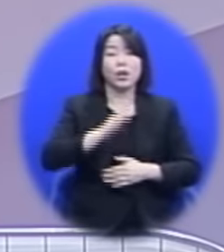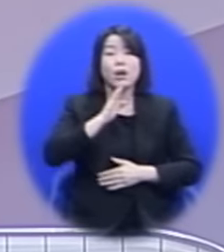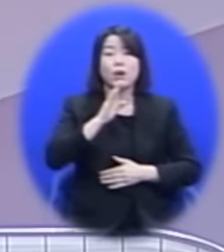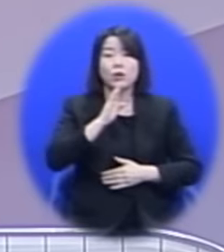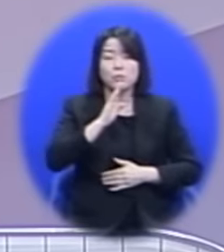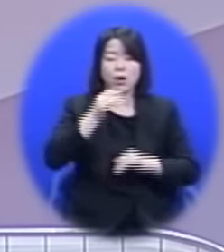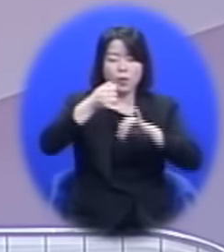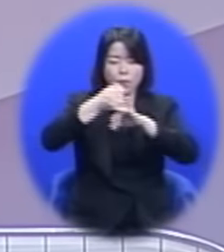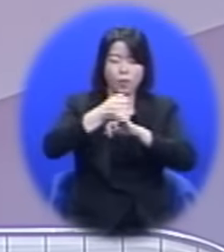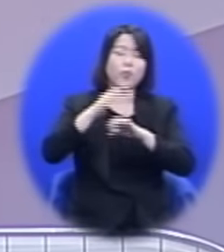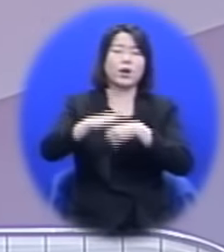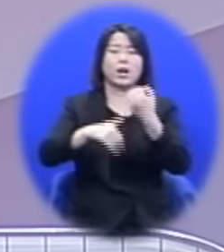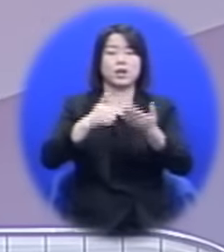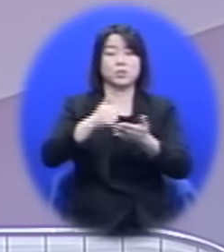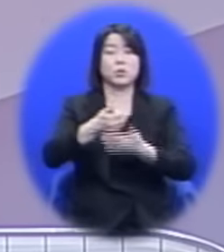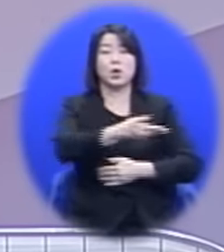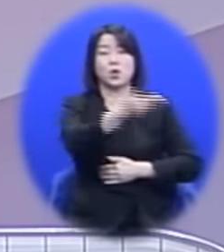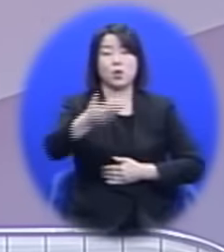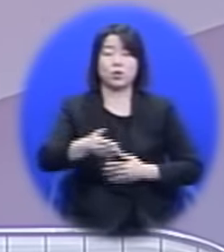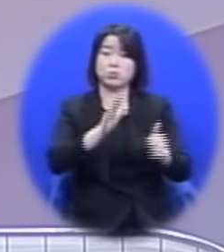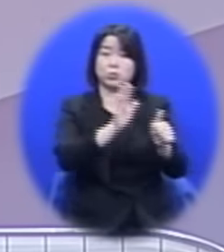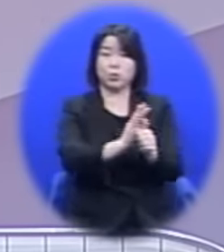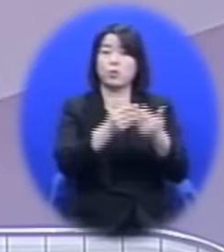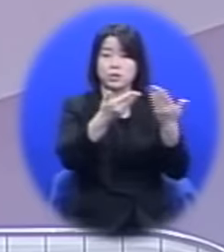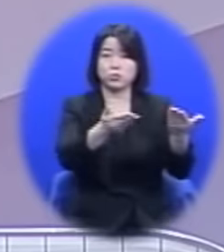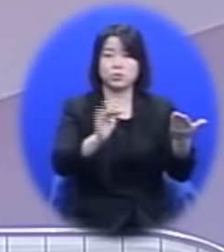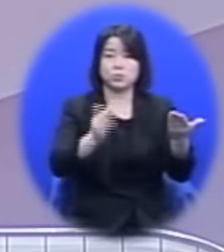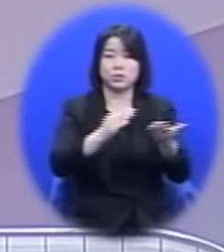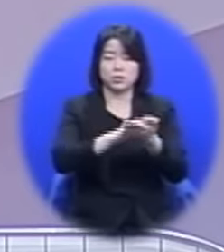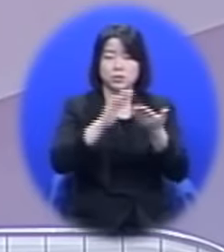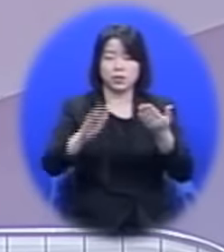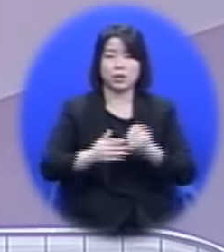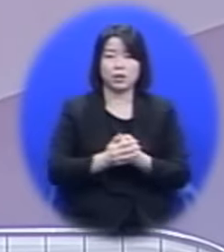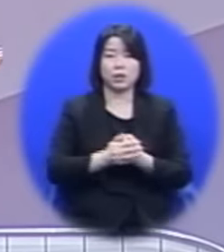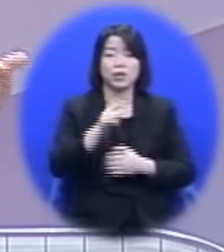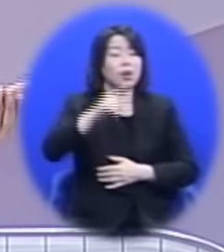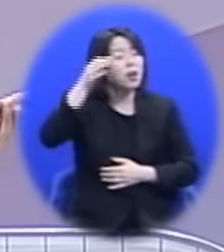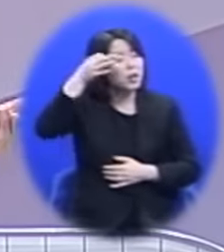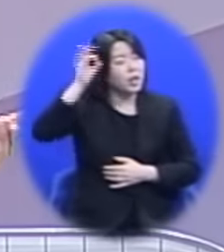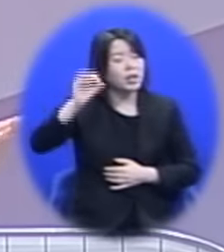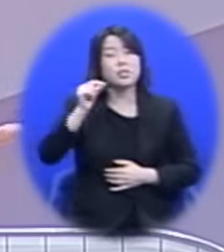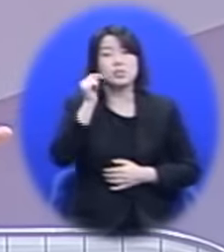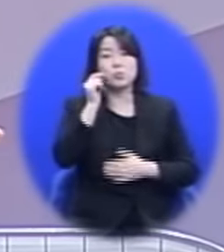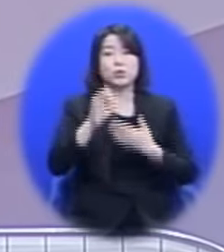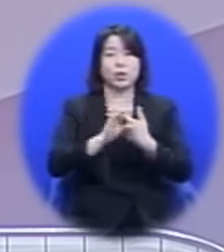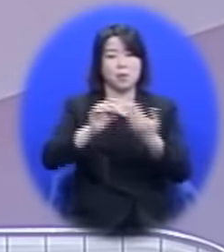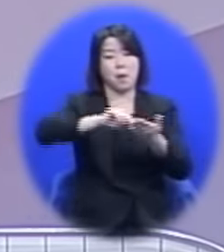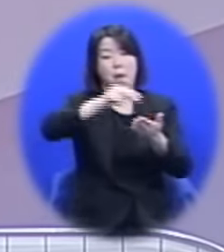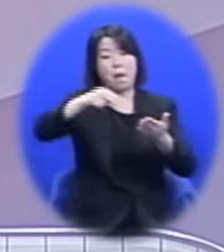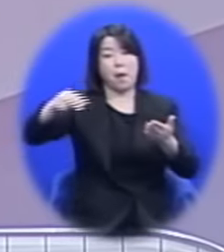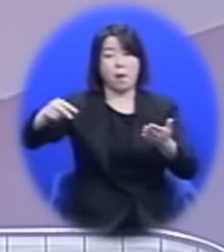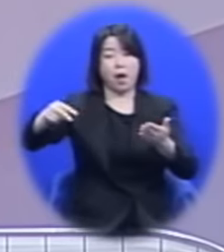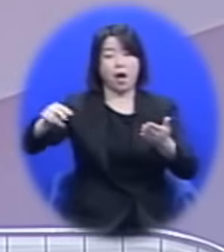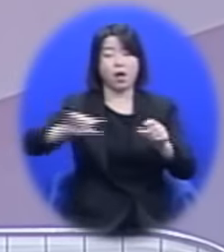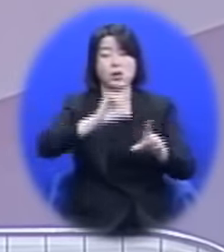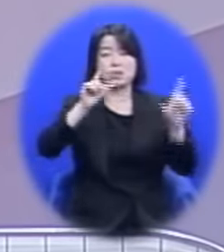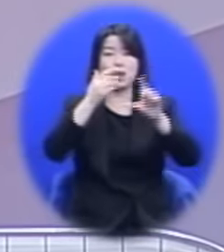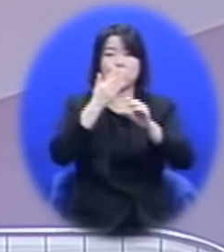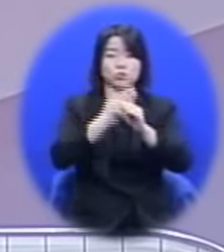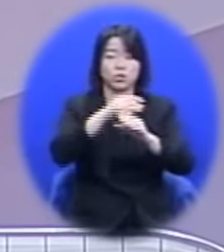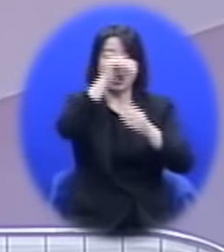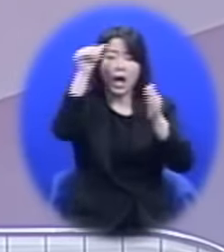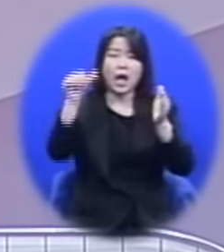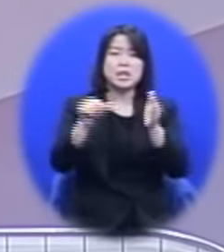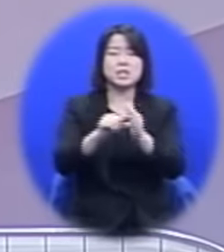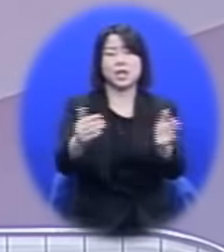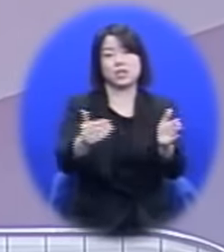도우세요. 이걸 깨닫지 못하면 그러면 이렇게 방황하고 살다가 그렇게 인생이